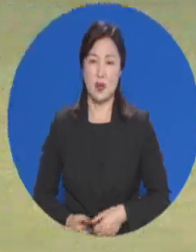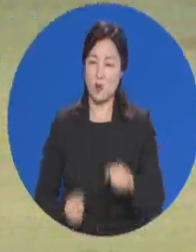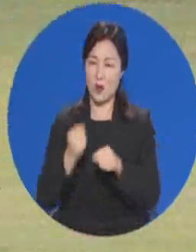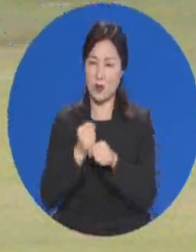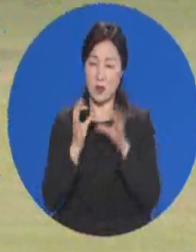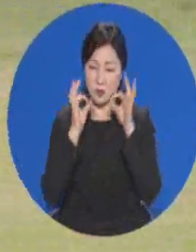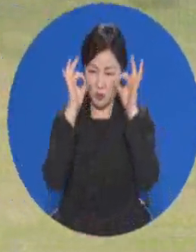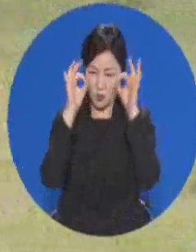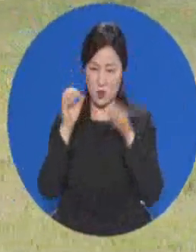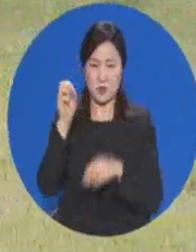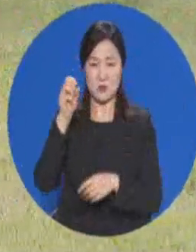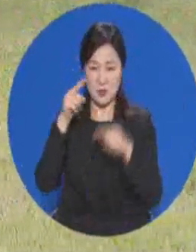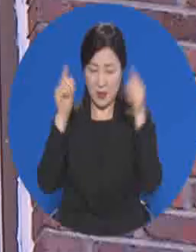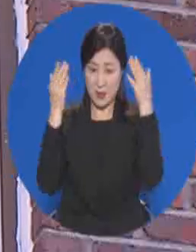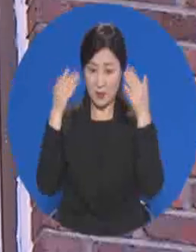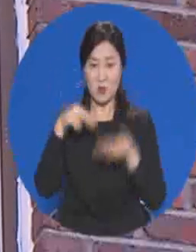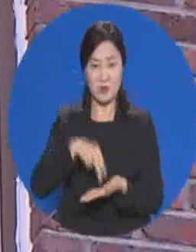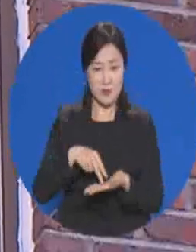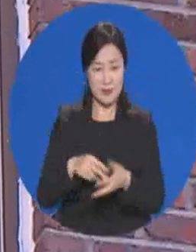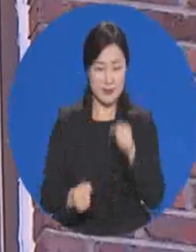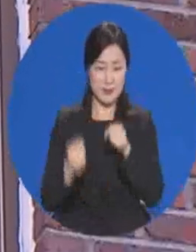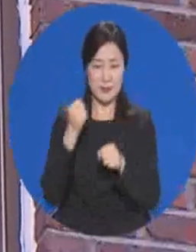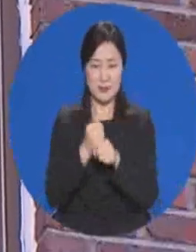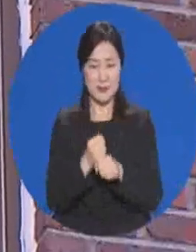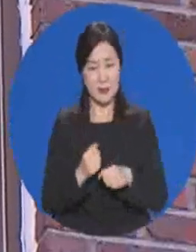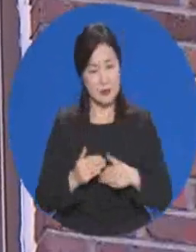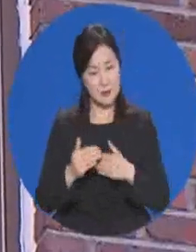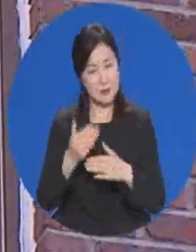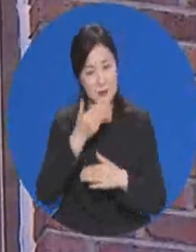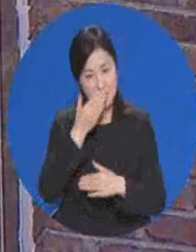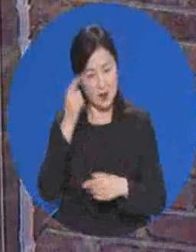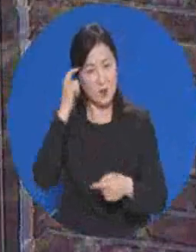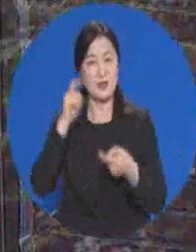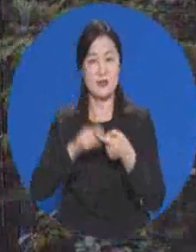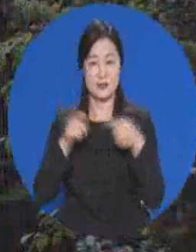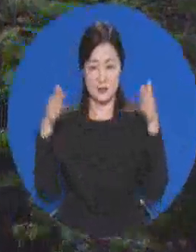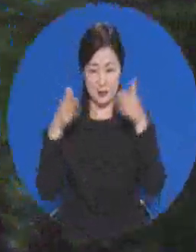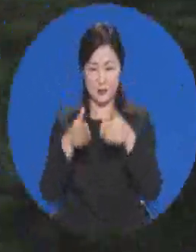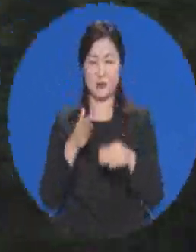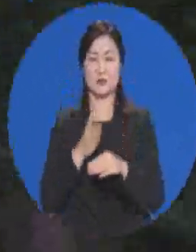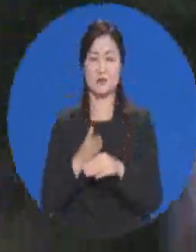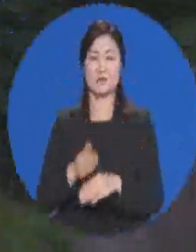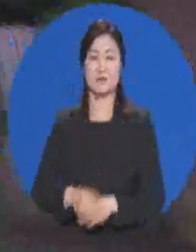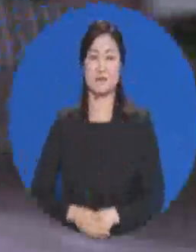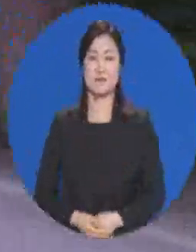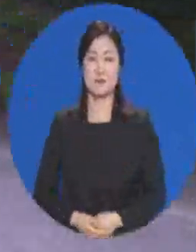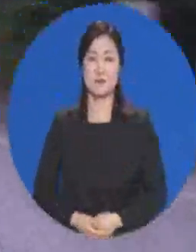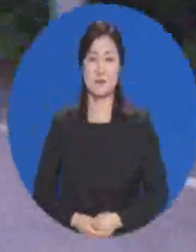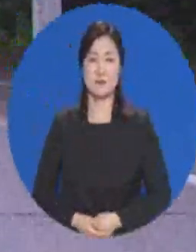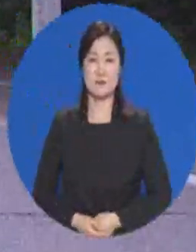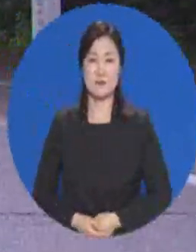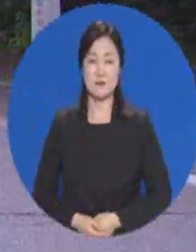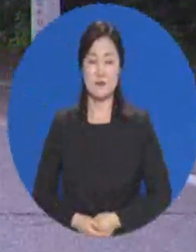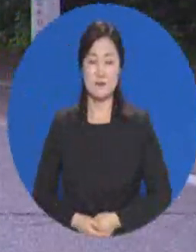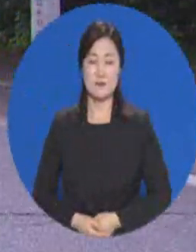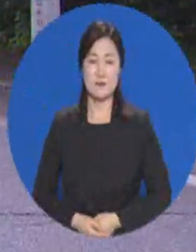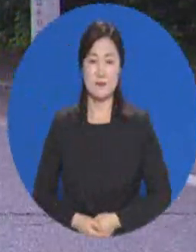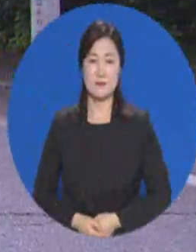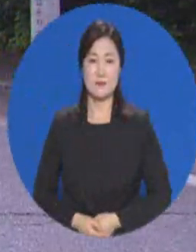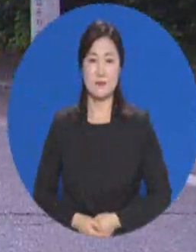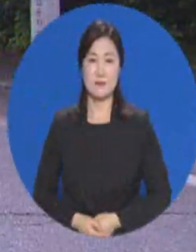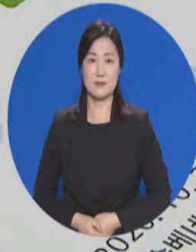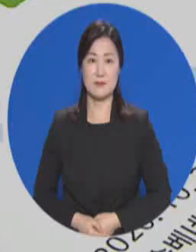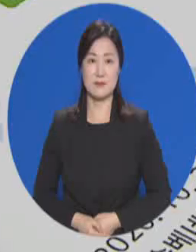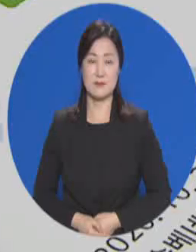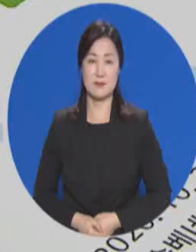나선 광양보건대가 정상화 수순으로 접어들 수 있을지 관심이 모이고 있습니다. MBC 뉴스 조희원입니다.